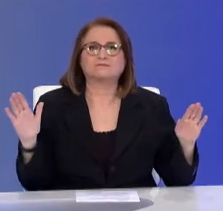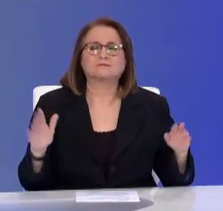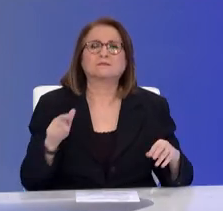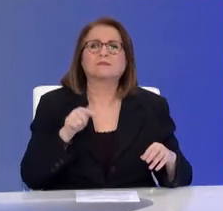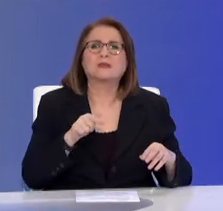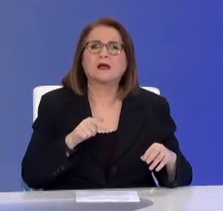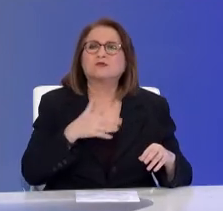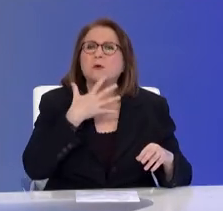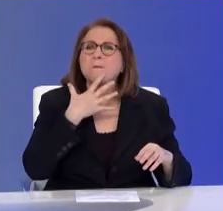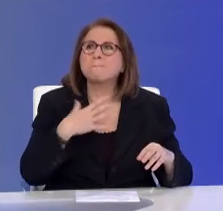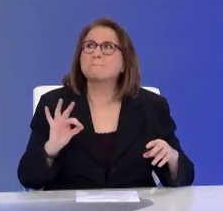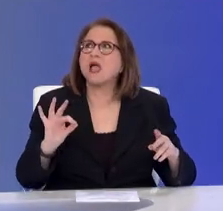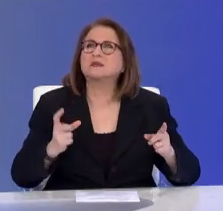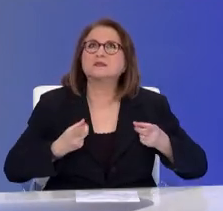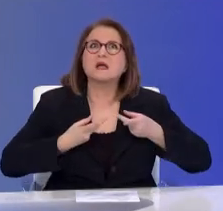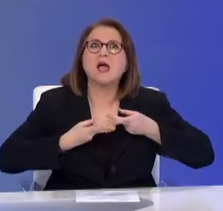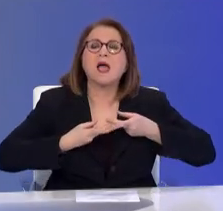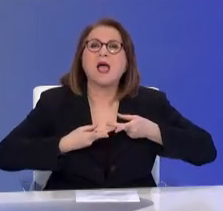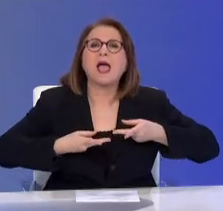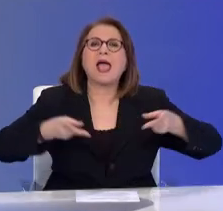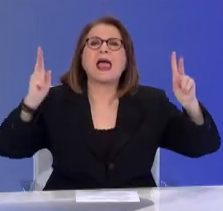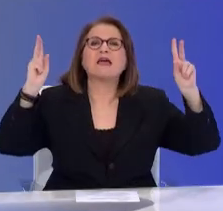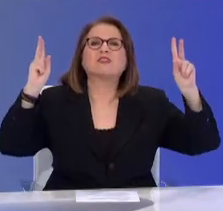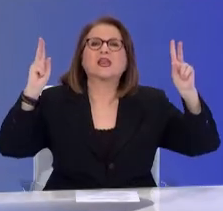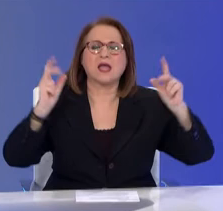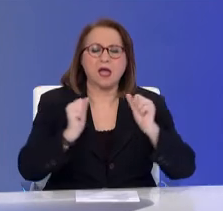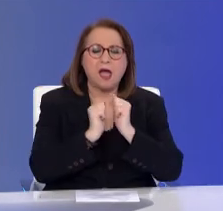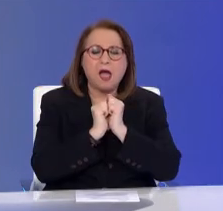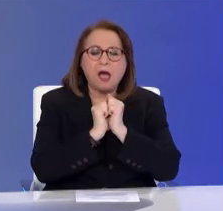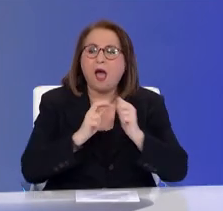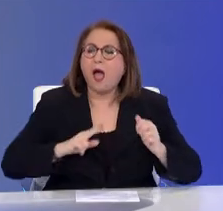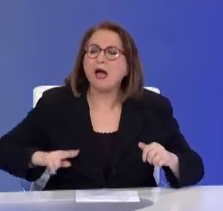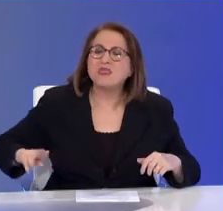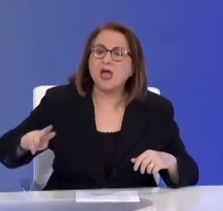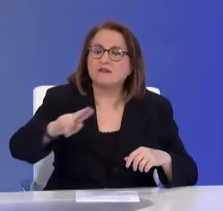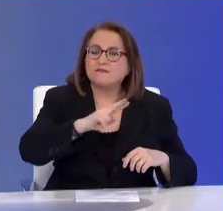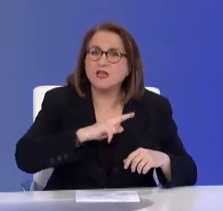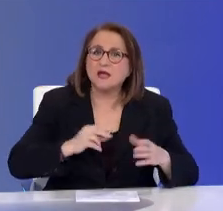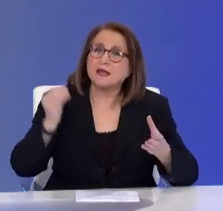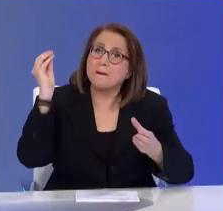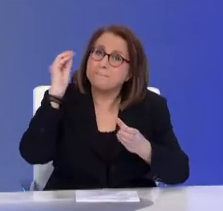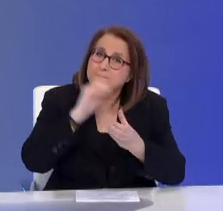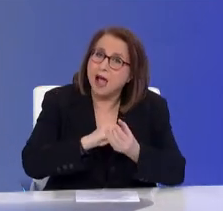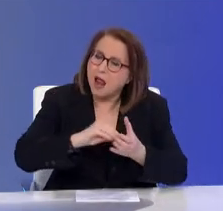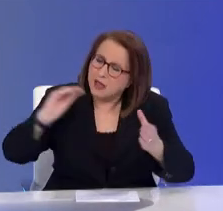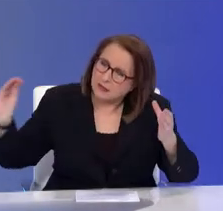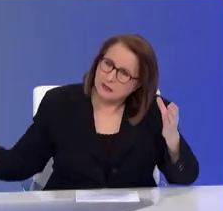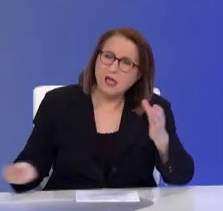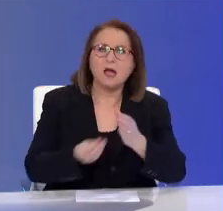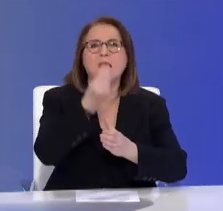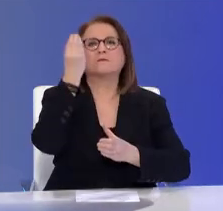ένα σάλπισμα ελευθερίας, αδελφότητας και αναγέννησης. Η Ελλάδα